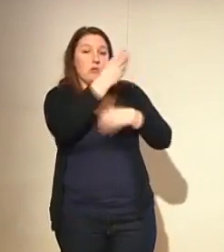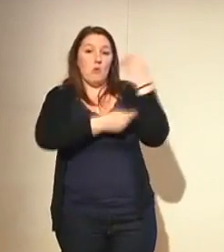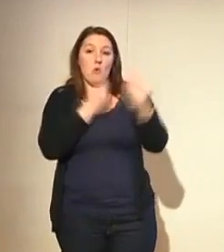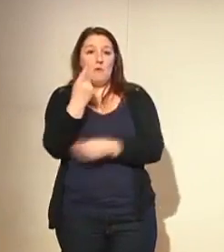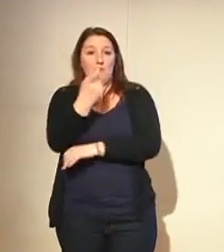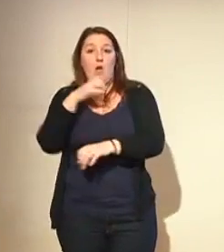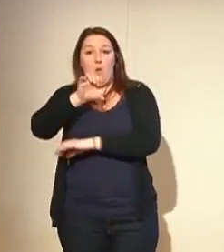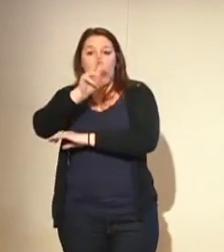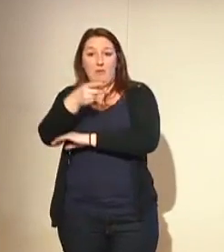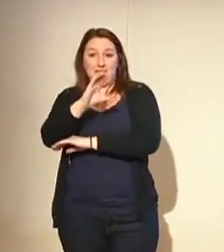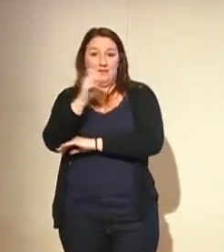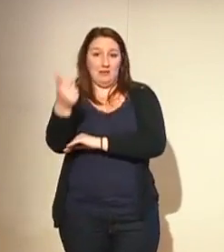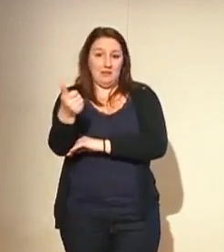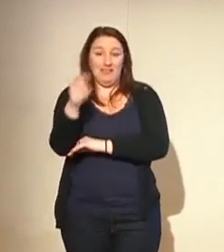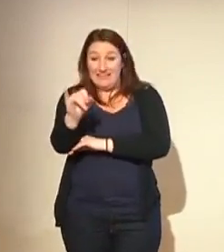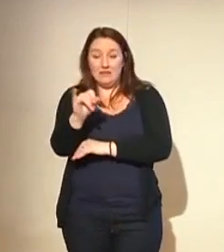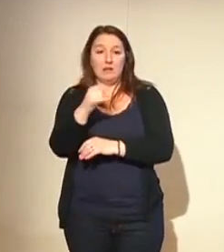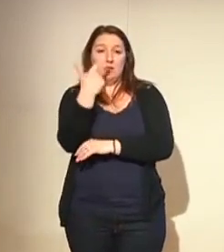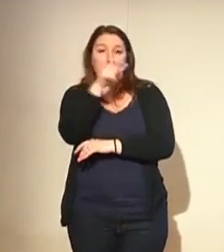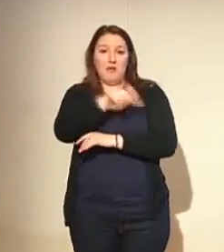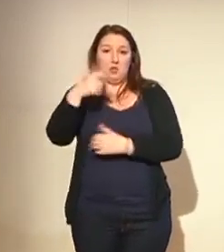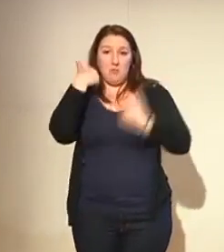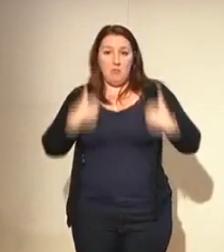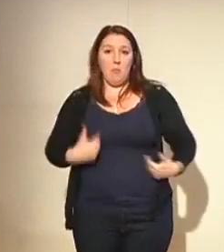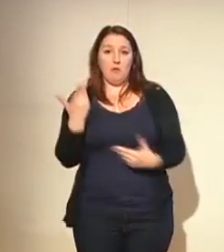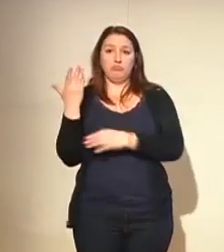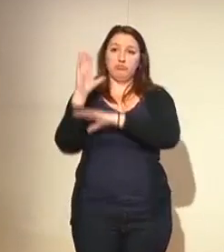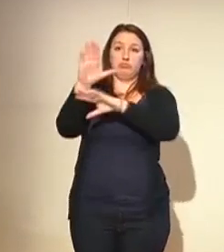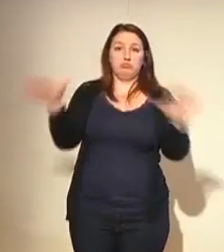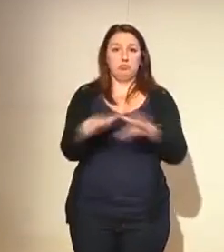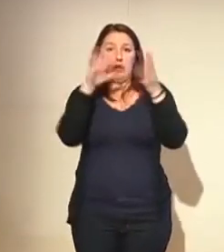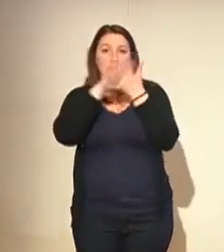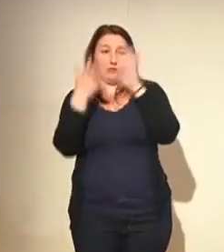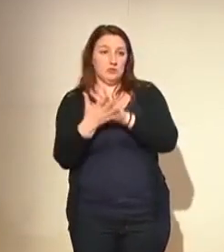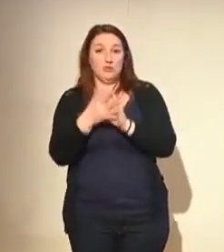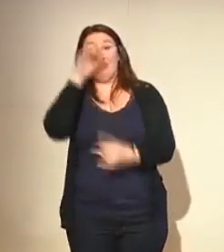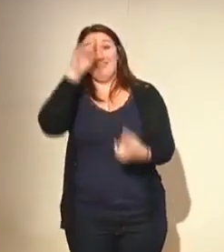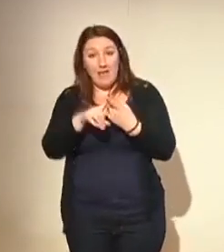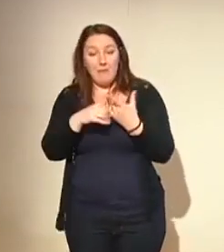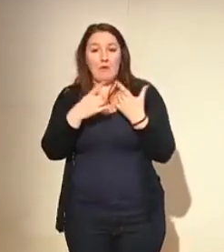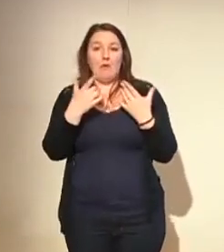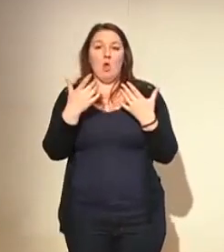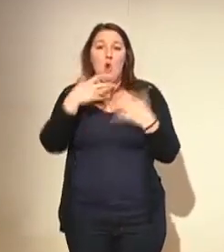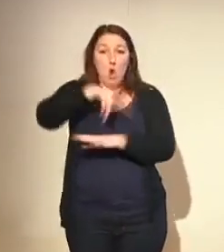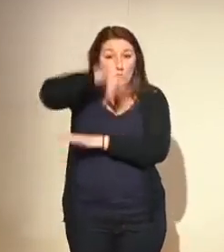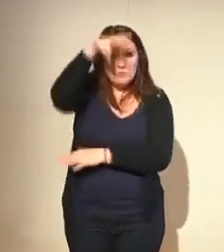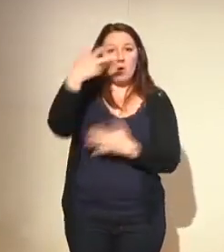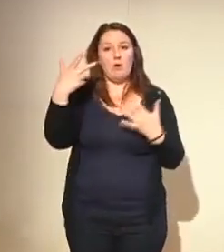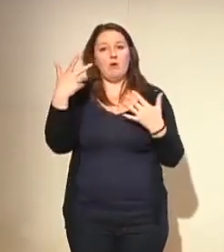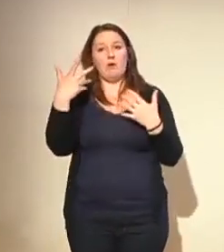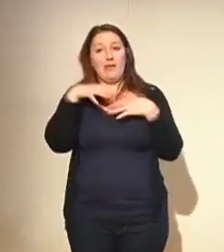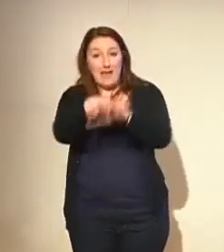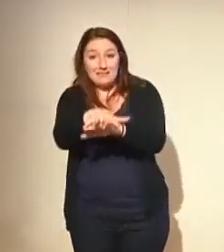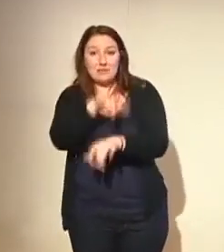et de membres représentant les associations dont l'un des objets est l'insertion ou le logement des personnes défavorisées donc pour cet